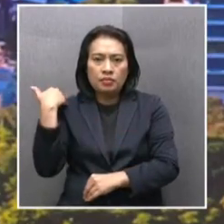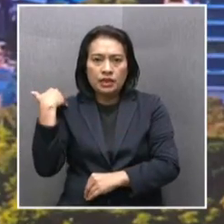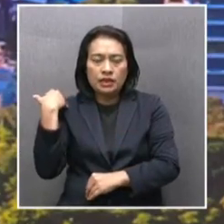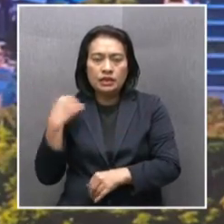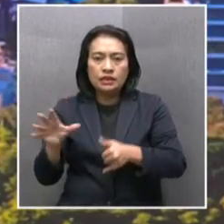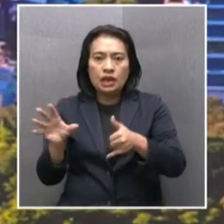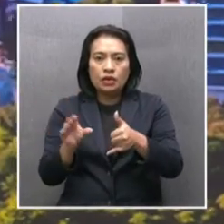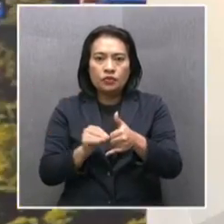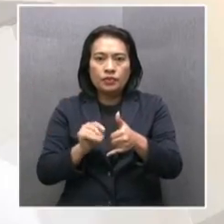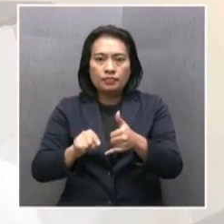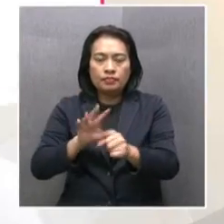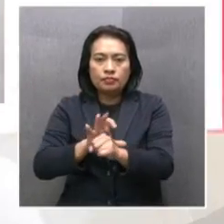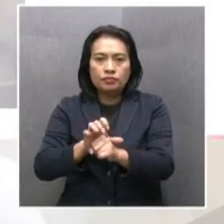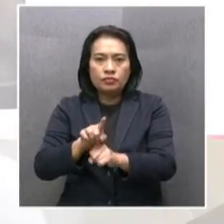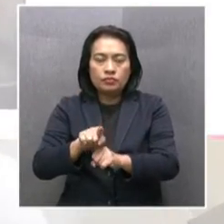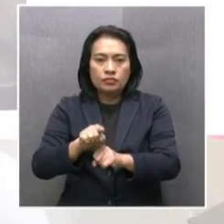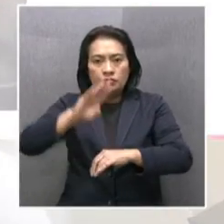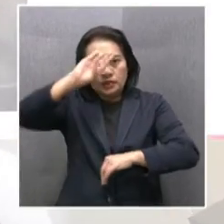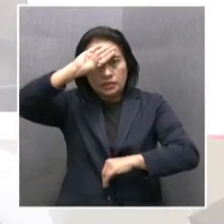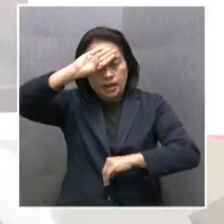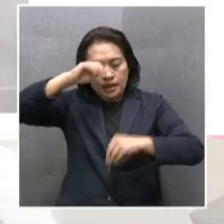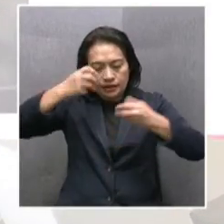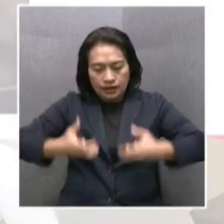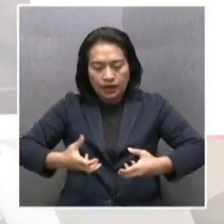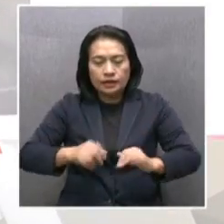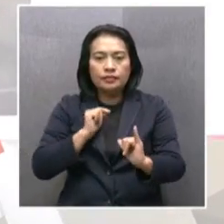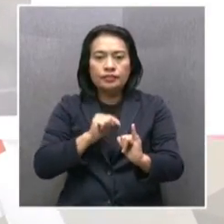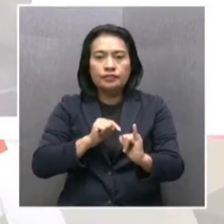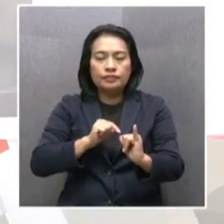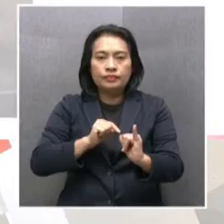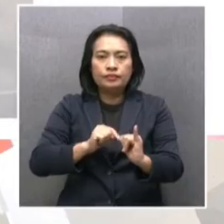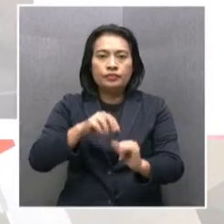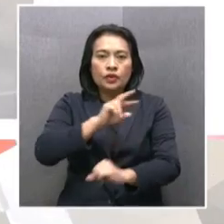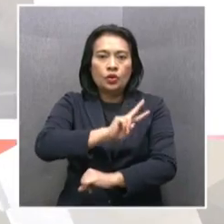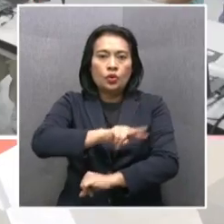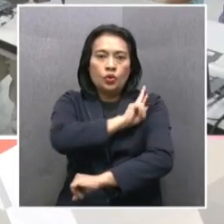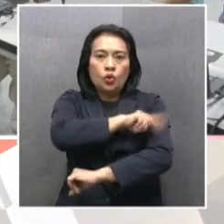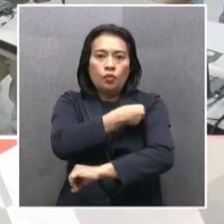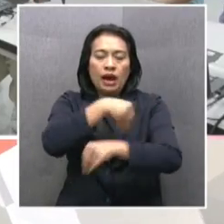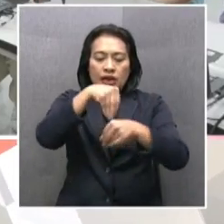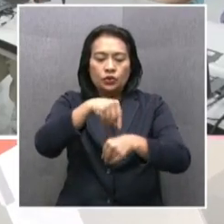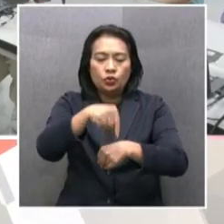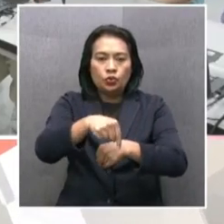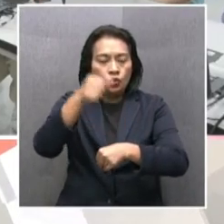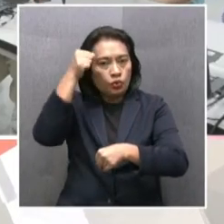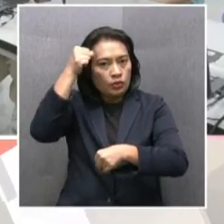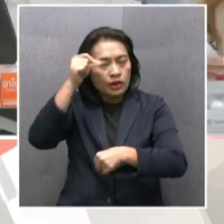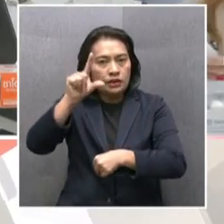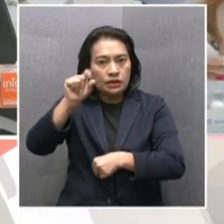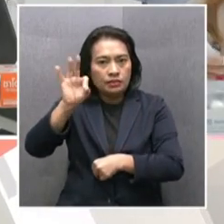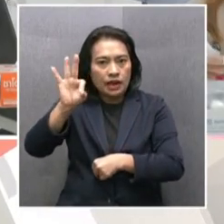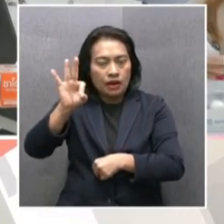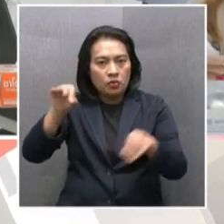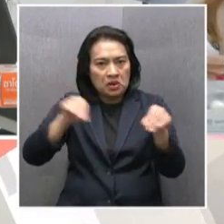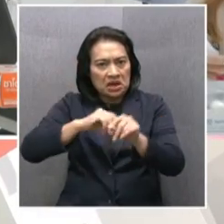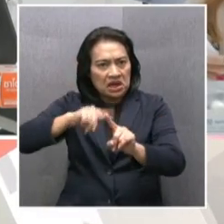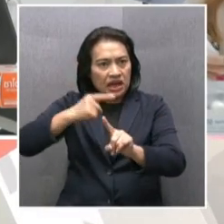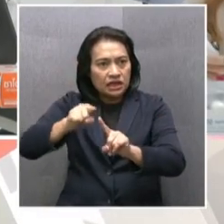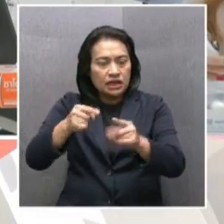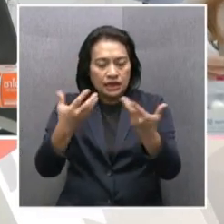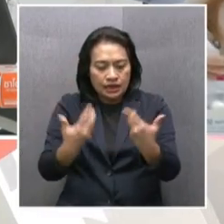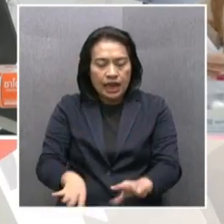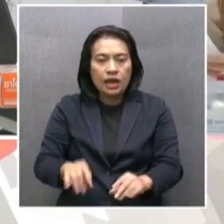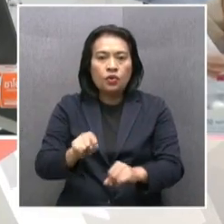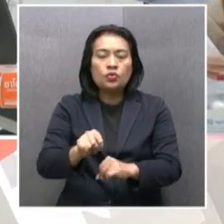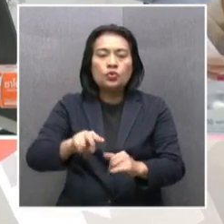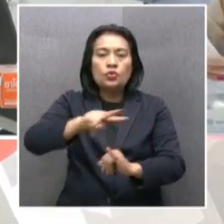ซ้ำเนี่ยก็มีอาการหนักนะครับนอนรักษาตัวอยู่โรงพยาบาล29วันเกือบเดือนครับคุณผู้ชมครับแต่สุดท้ายรักษาหายนะ